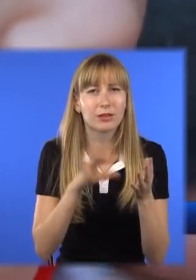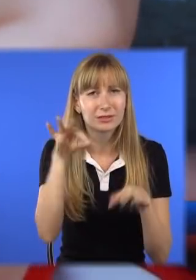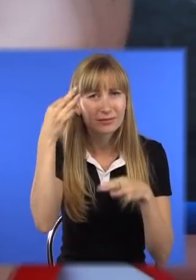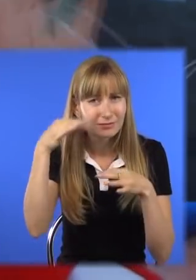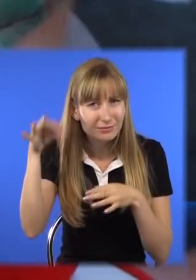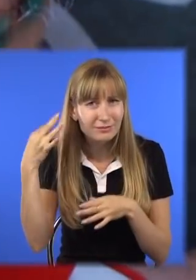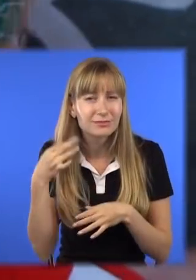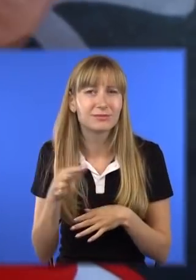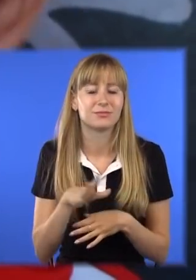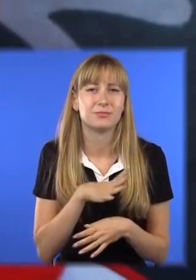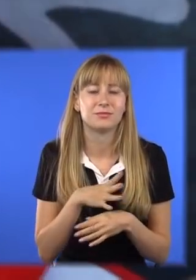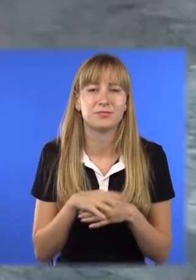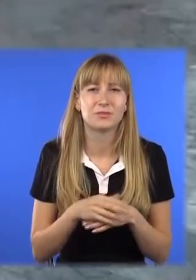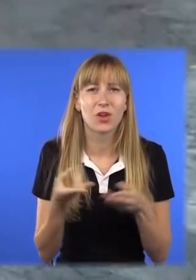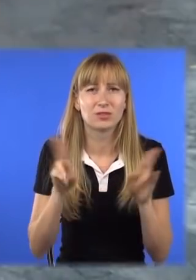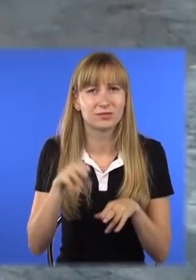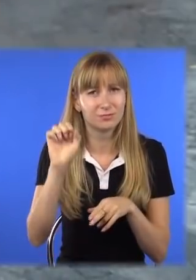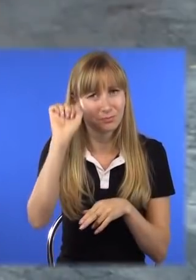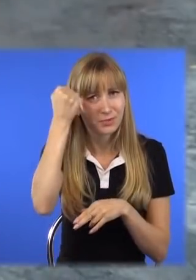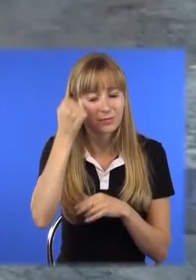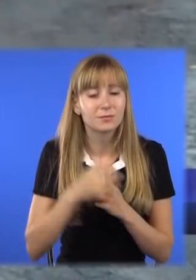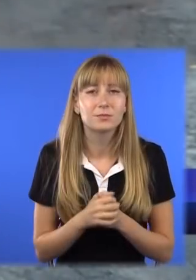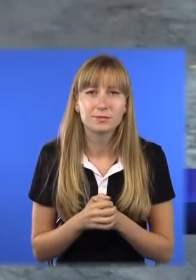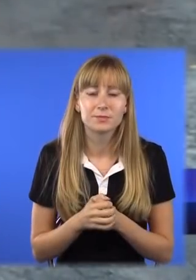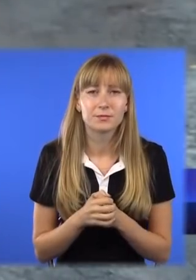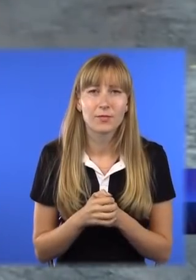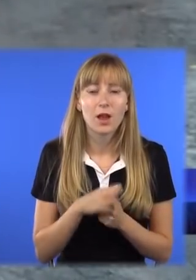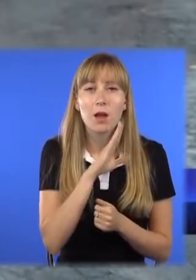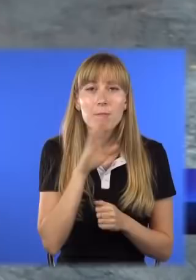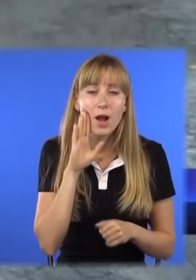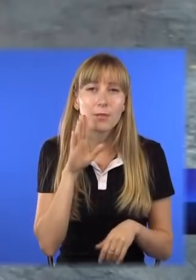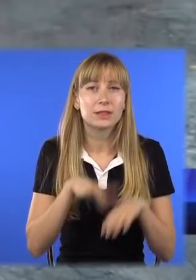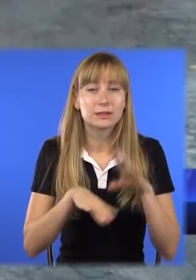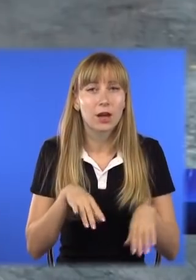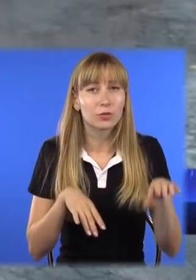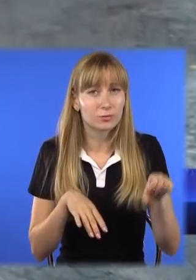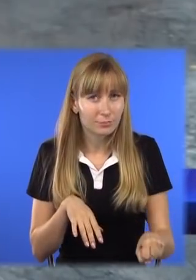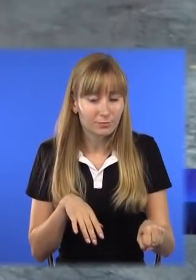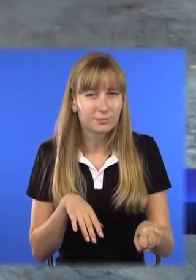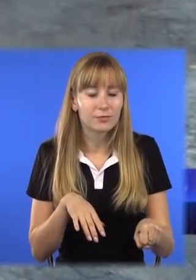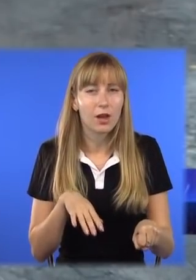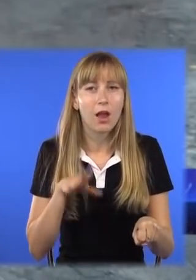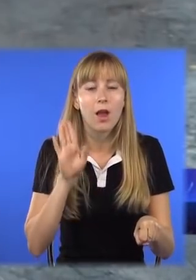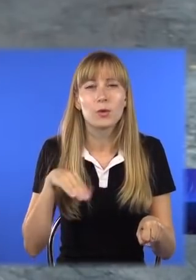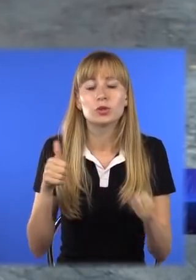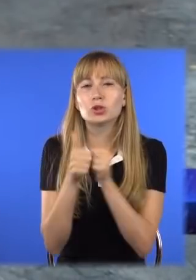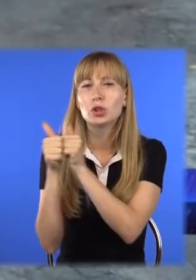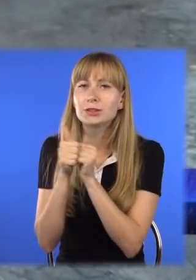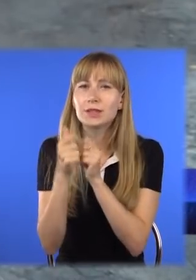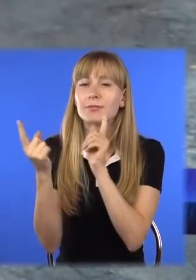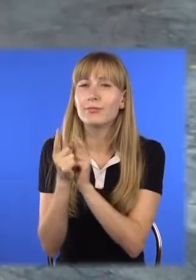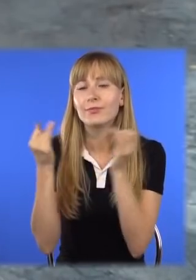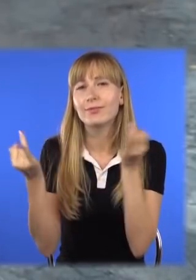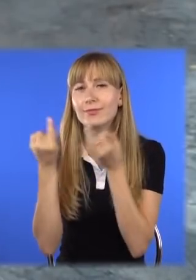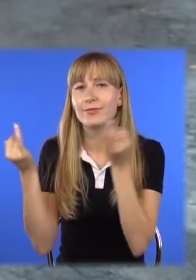на згадку про цей зловісний день. Мама тримала його за руку, і поки спілкувалися вони з сусідкою, вона